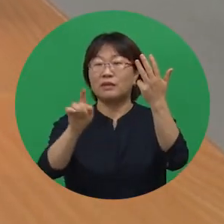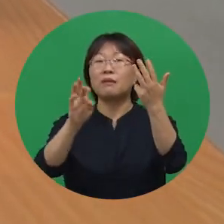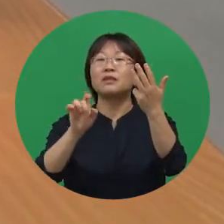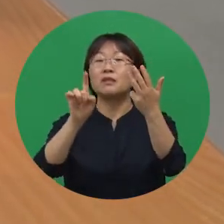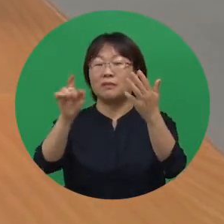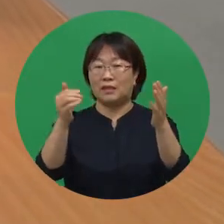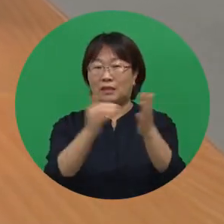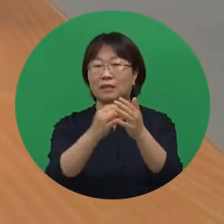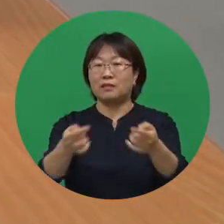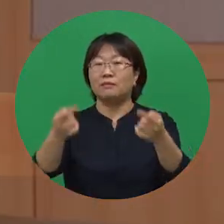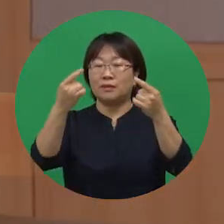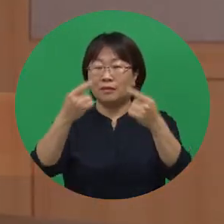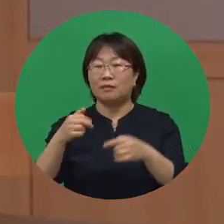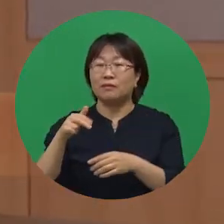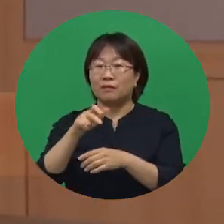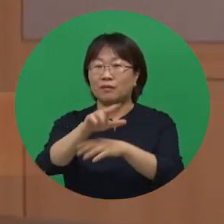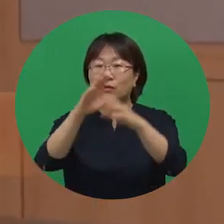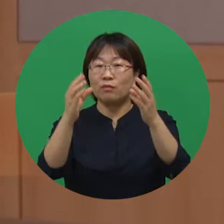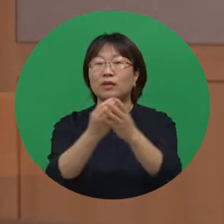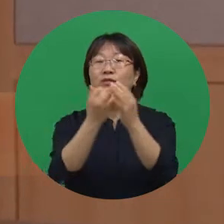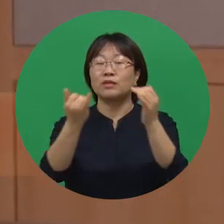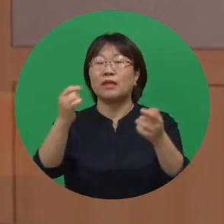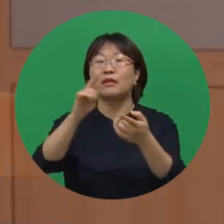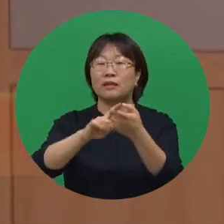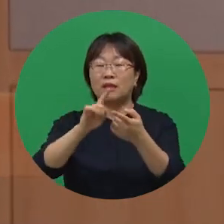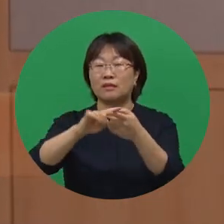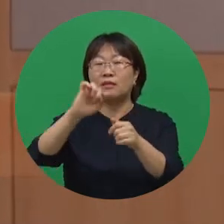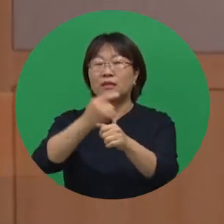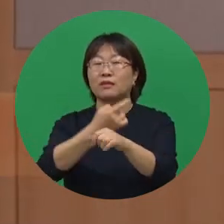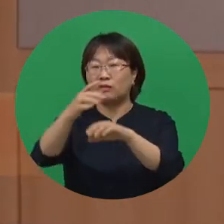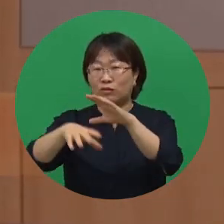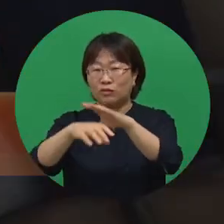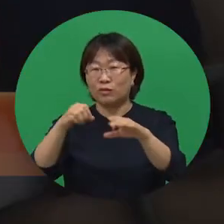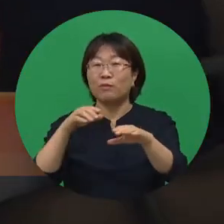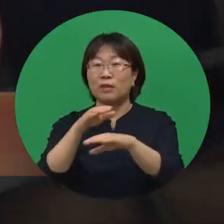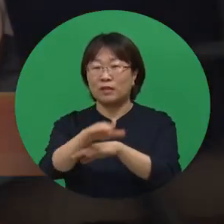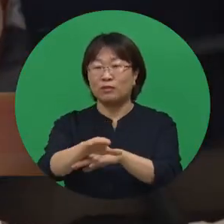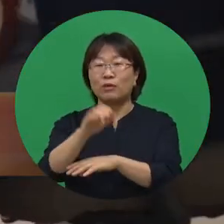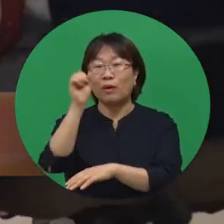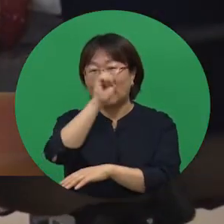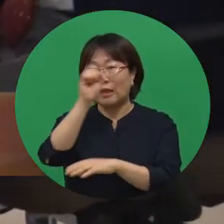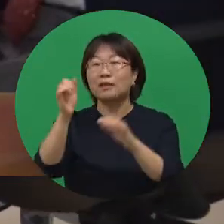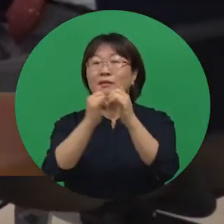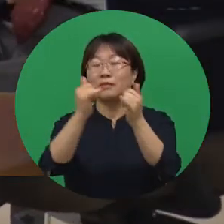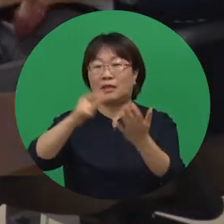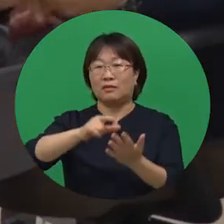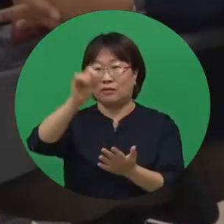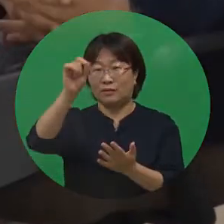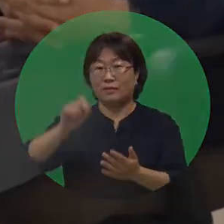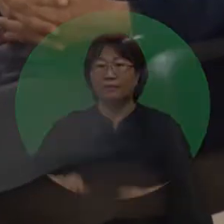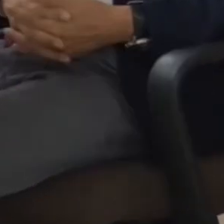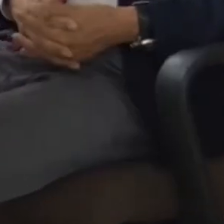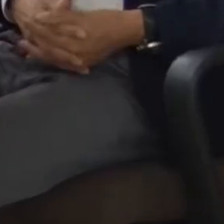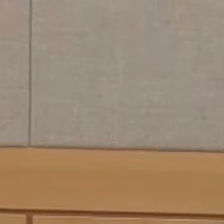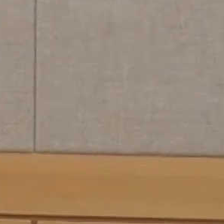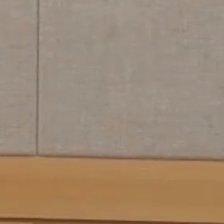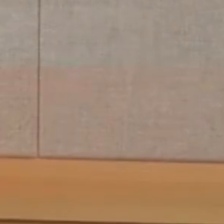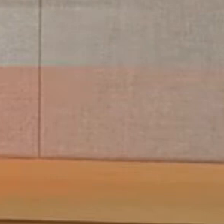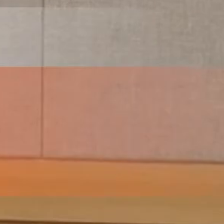8월 1일부터 31일까지 참여한 걷기 완주자에 한해 자동 추첨 방식으로 당첨자를